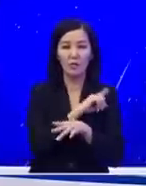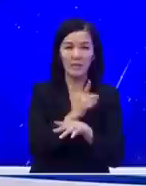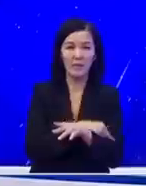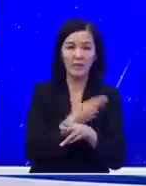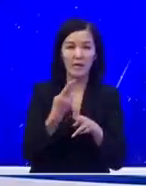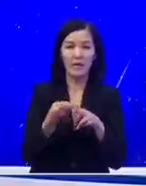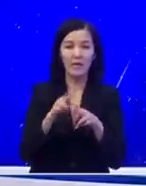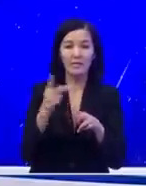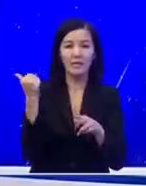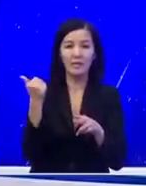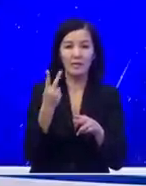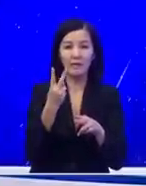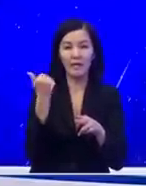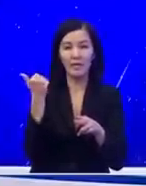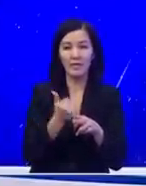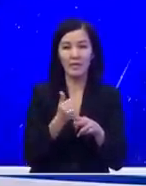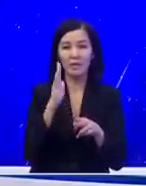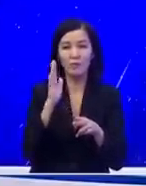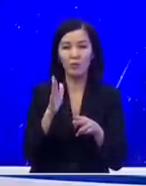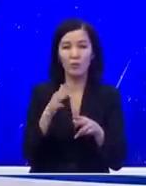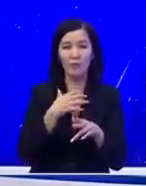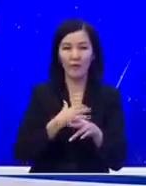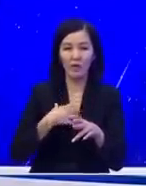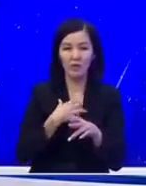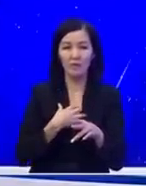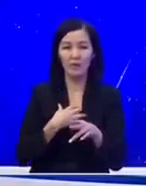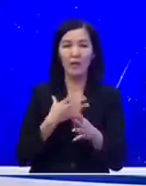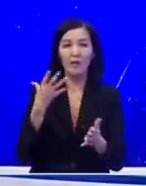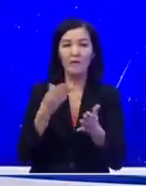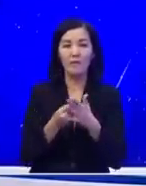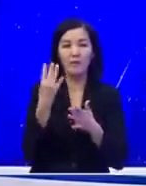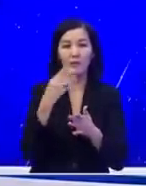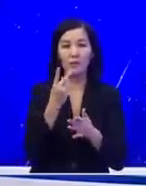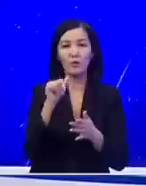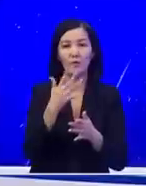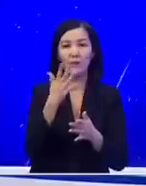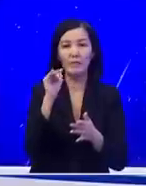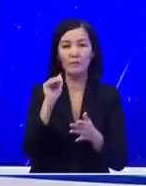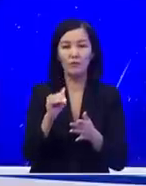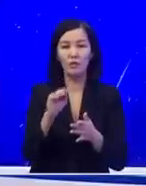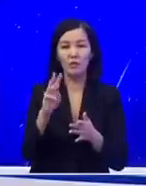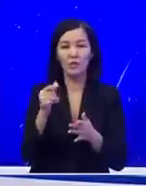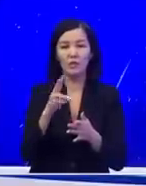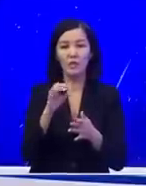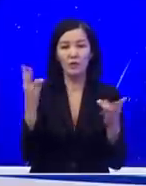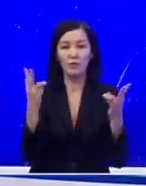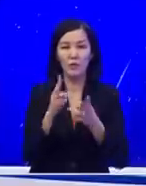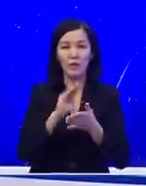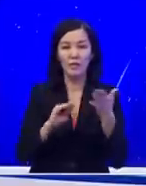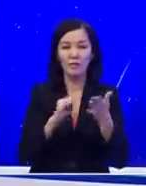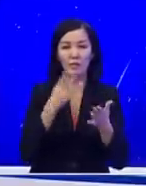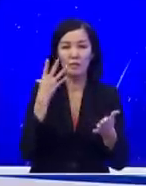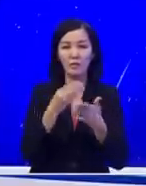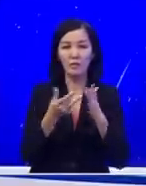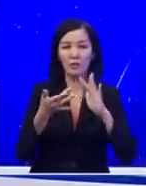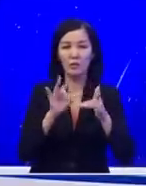Эти 2 недели станут ключевыми. Правительство выплатит 42 500 тенге за июль нуждающимся, написал Касым-Жомарт Токаев в